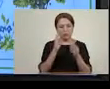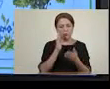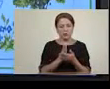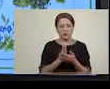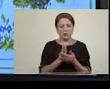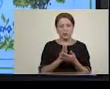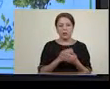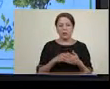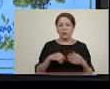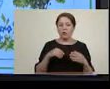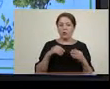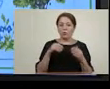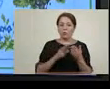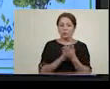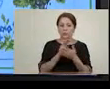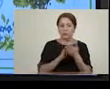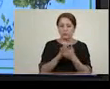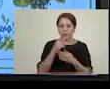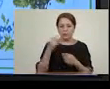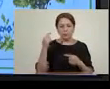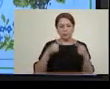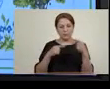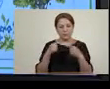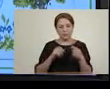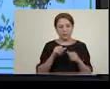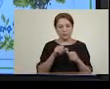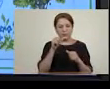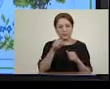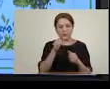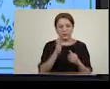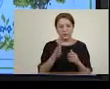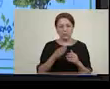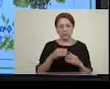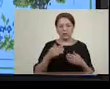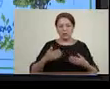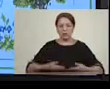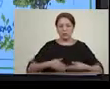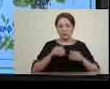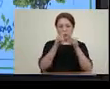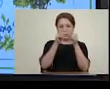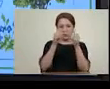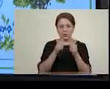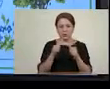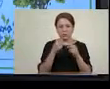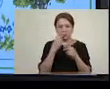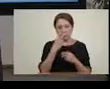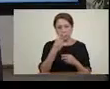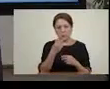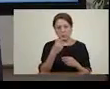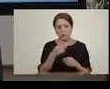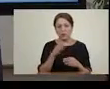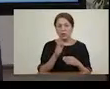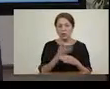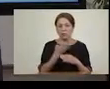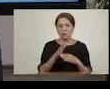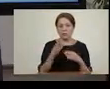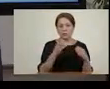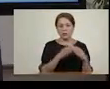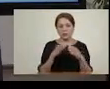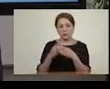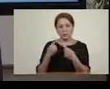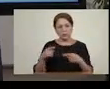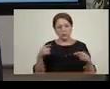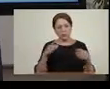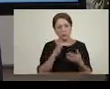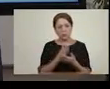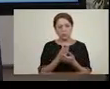ko'ra bir-biridan farq qiladi va hayotiy shaklga ko'ra bir necha turlarga bo'linadi. Masalan,